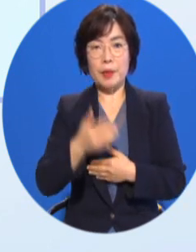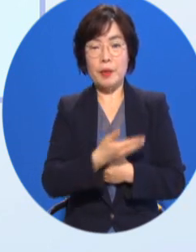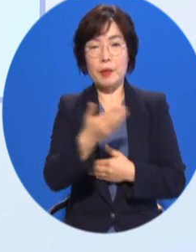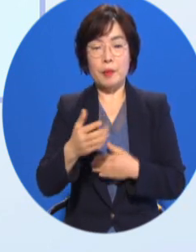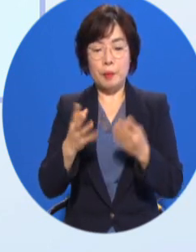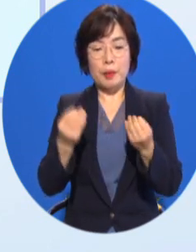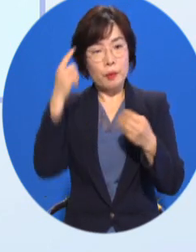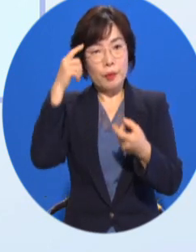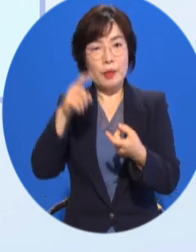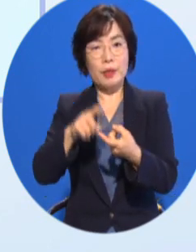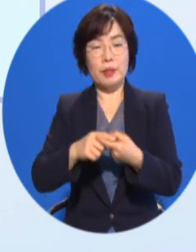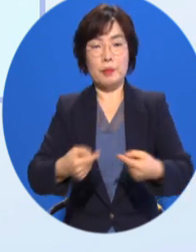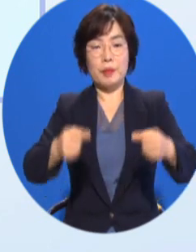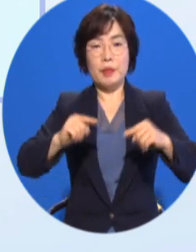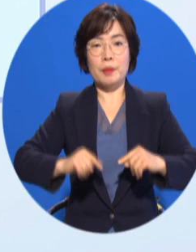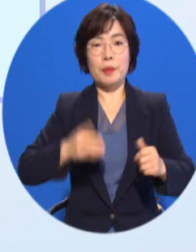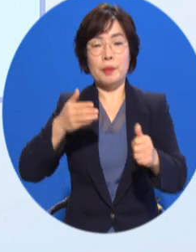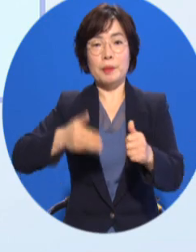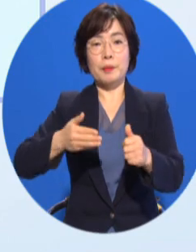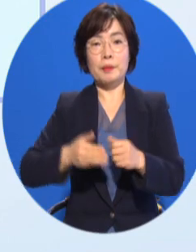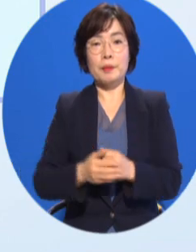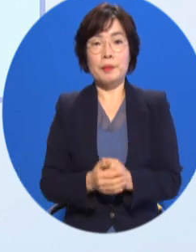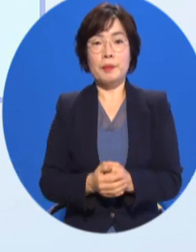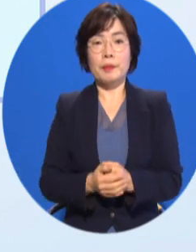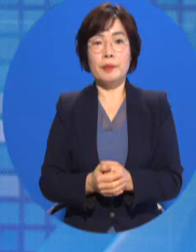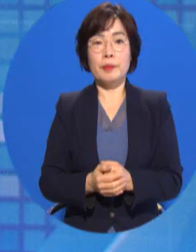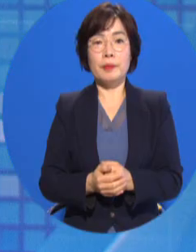시청자 여러분의 많은 관심과 참여 바랍니다.